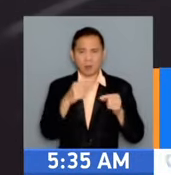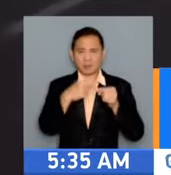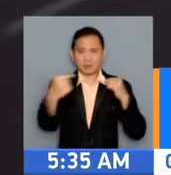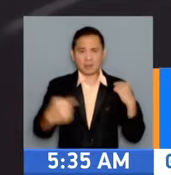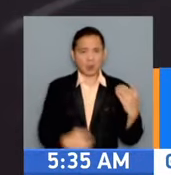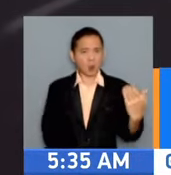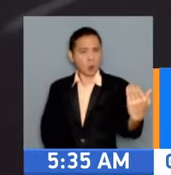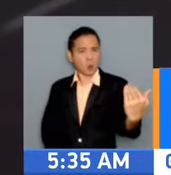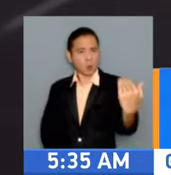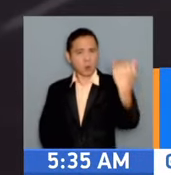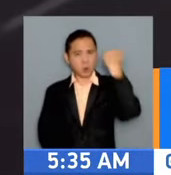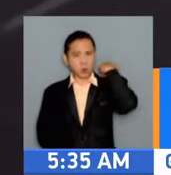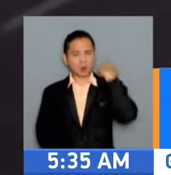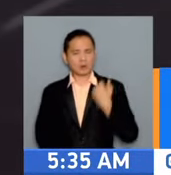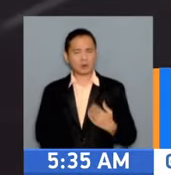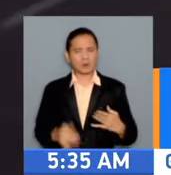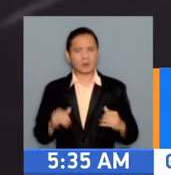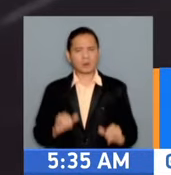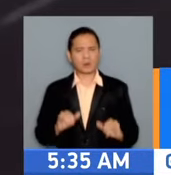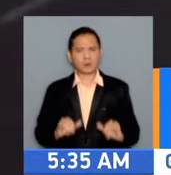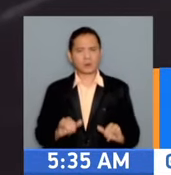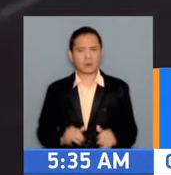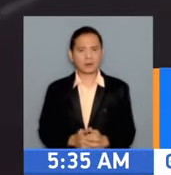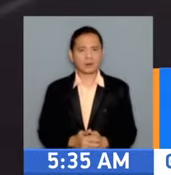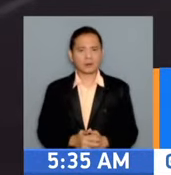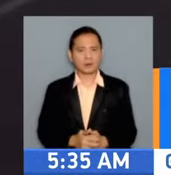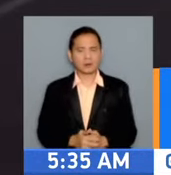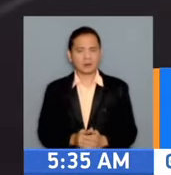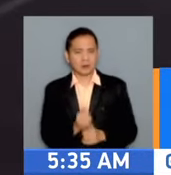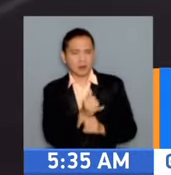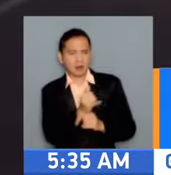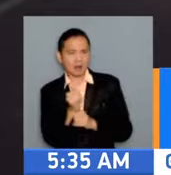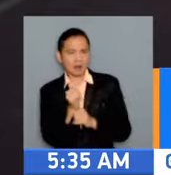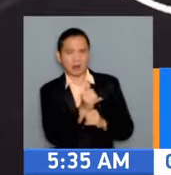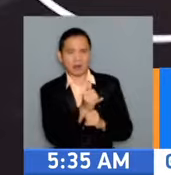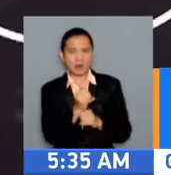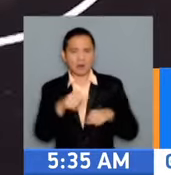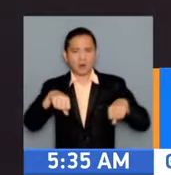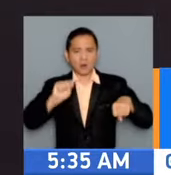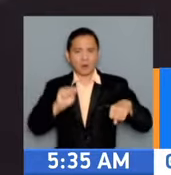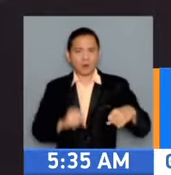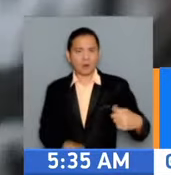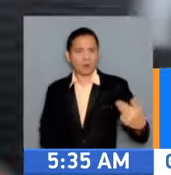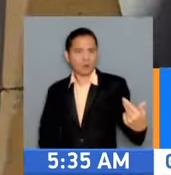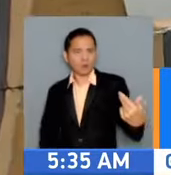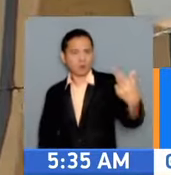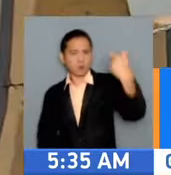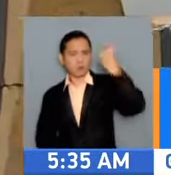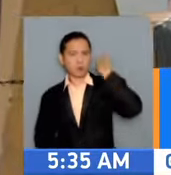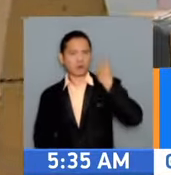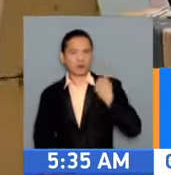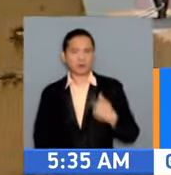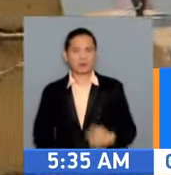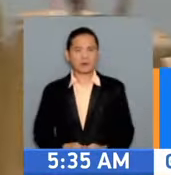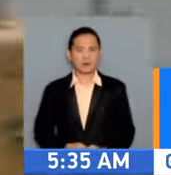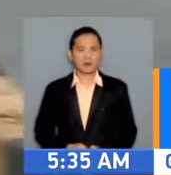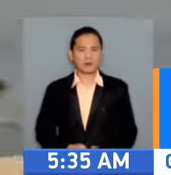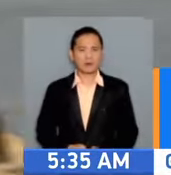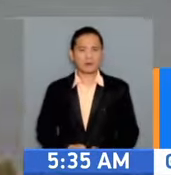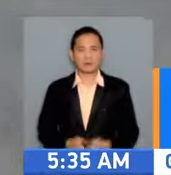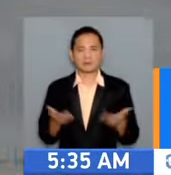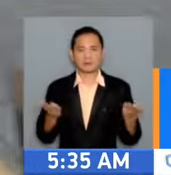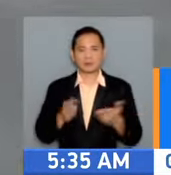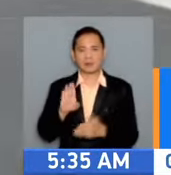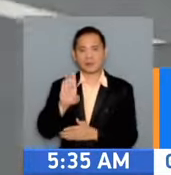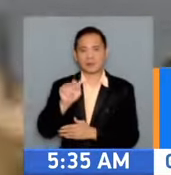na visor, ayun o, bigla sumulpot ang isang motorsiklo sa harap ng sasakyan. Nangyari yan sa Balintawak exit na